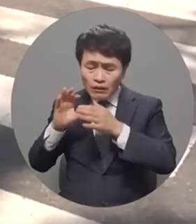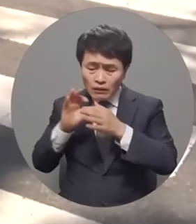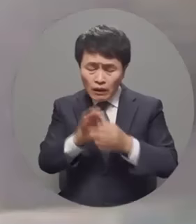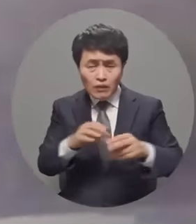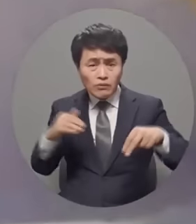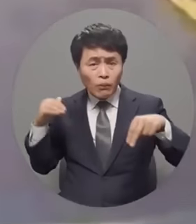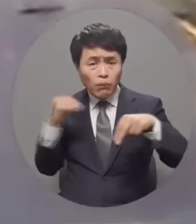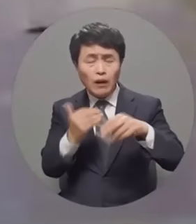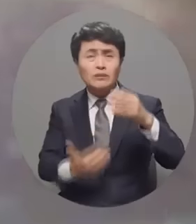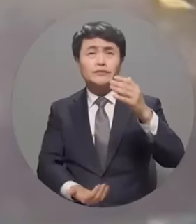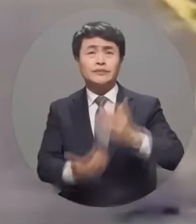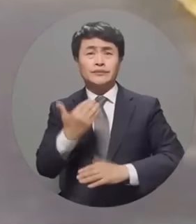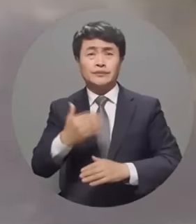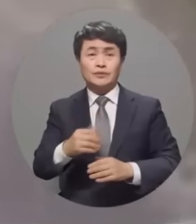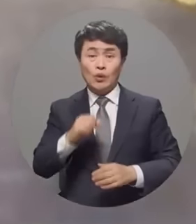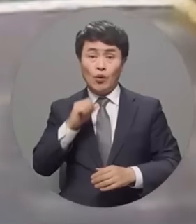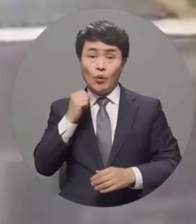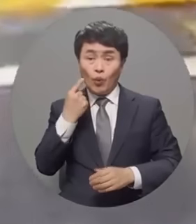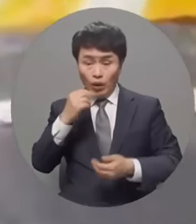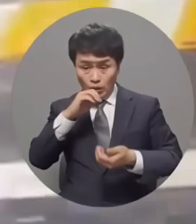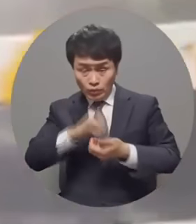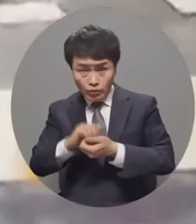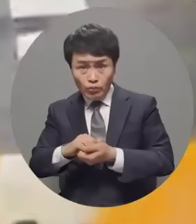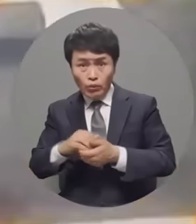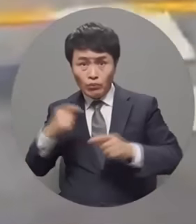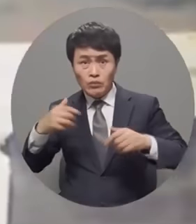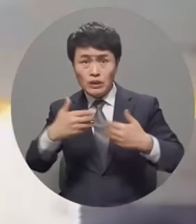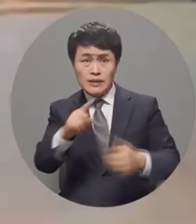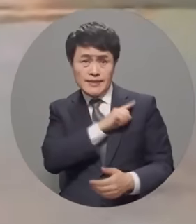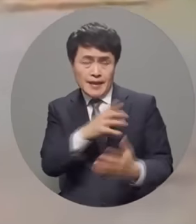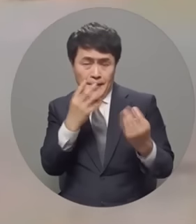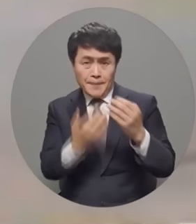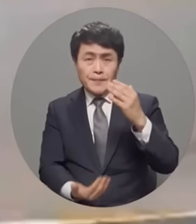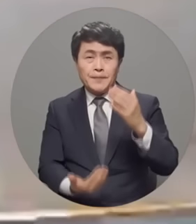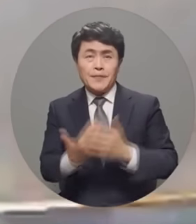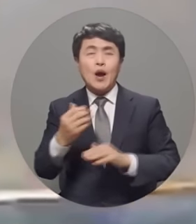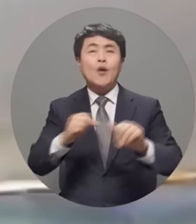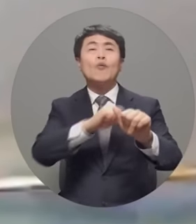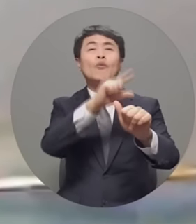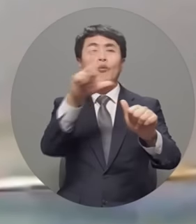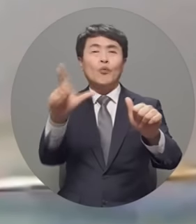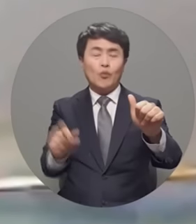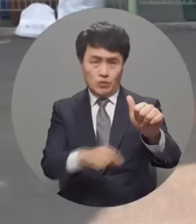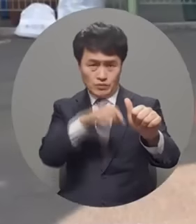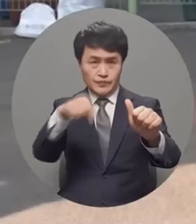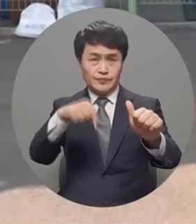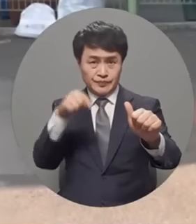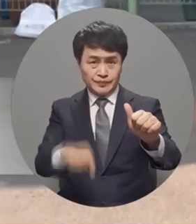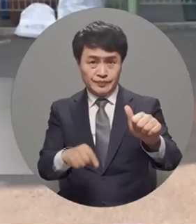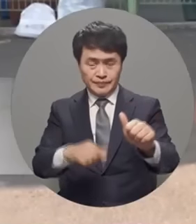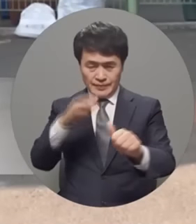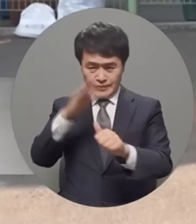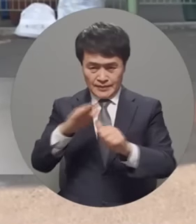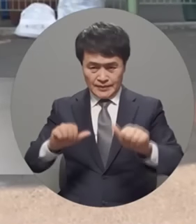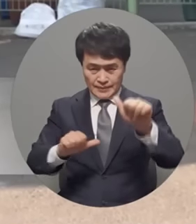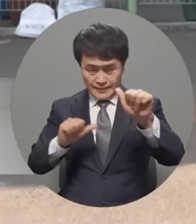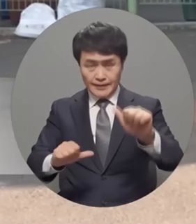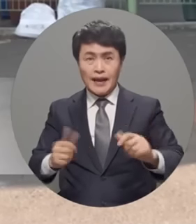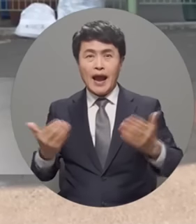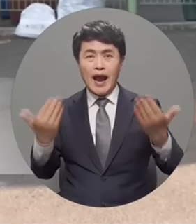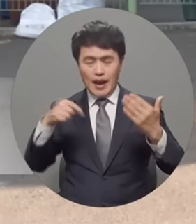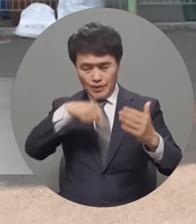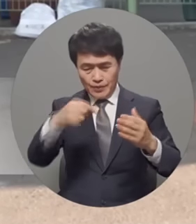있습니다. 월별로 따져보면 중상자가 가장 많이 발생한 달은 5월이었습니다. 어린이날을 비롯한 학교